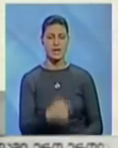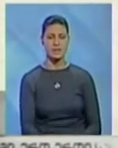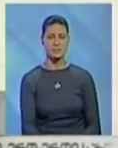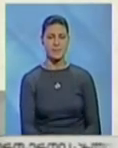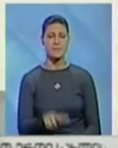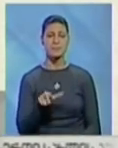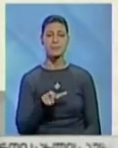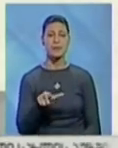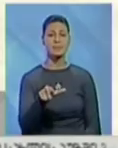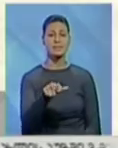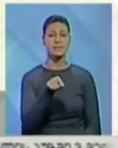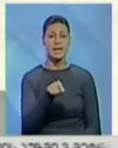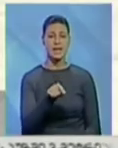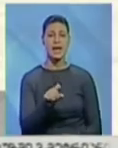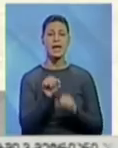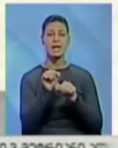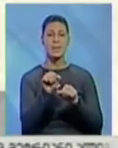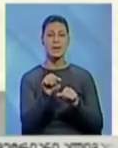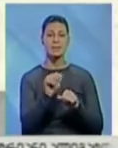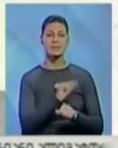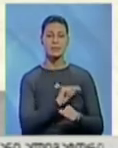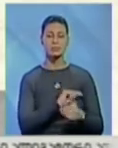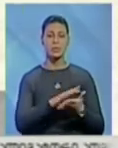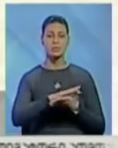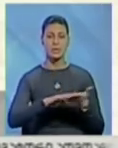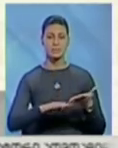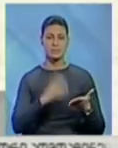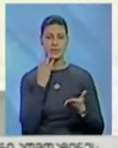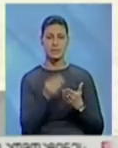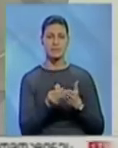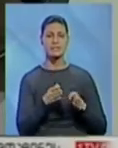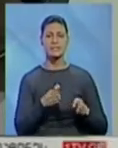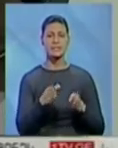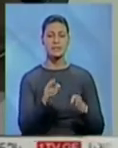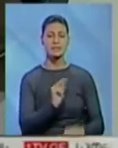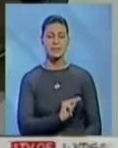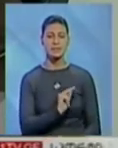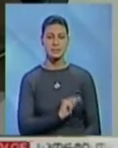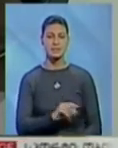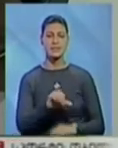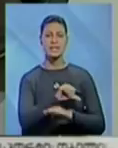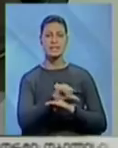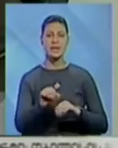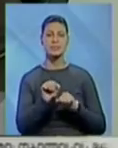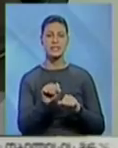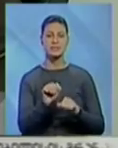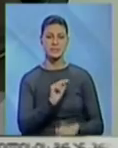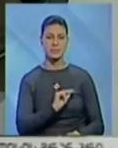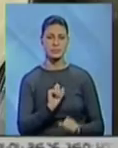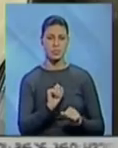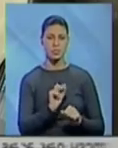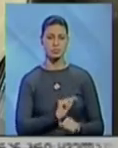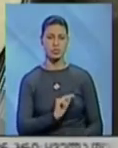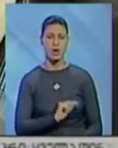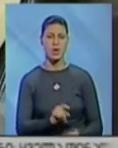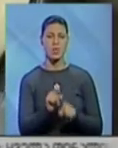მტკვარზე ნაპირსამაგრი სამუშაოების გაგრძელებაზე ინფრასტრუქტურის სამინისტროს საავტომობილო გზების დეპარტამენტის ნაპირსდაცვის სამმართველო მუშაობს.